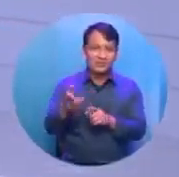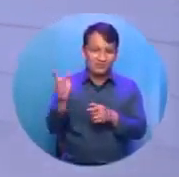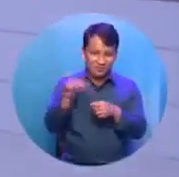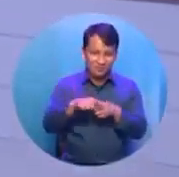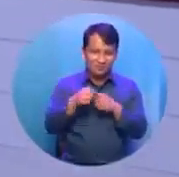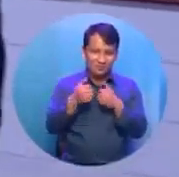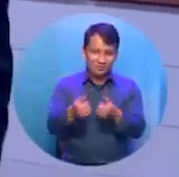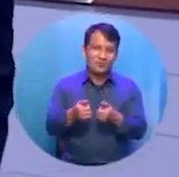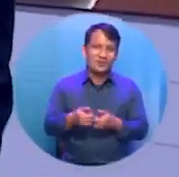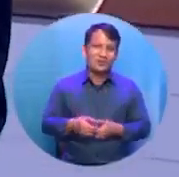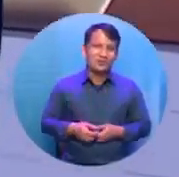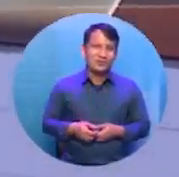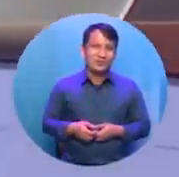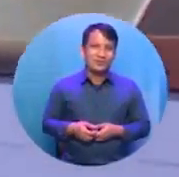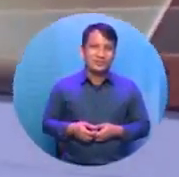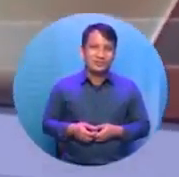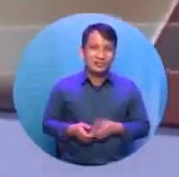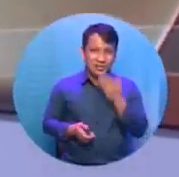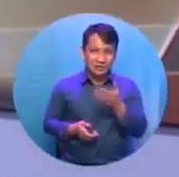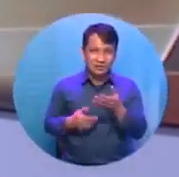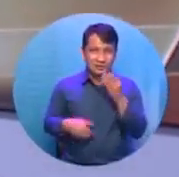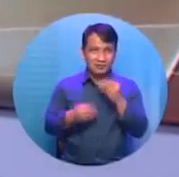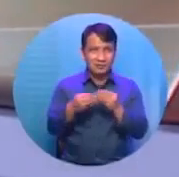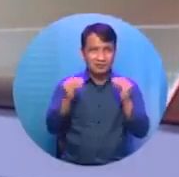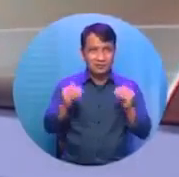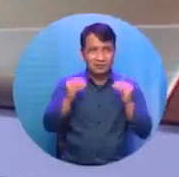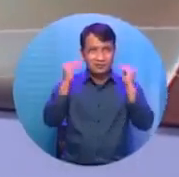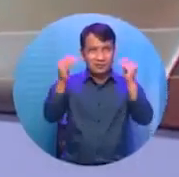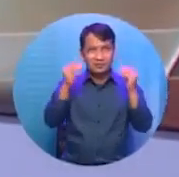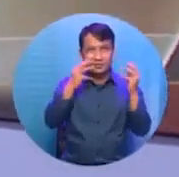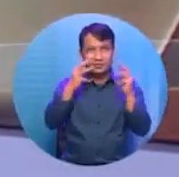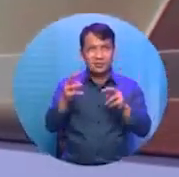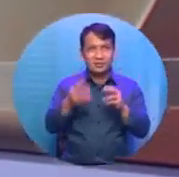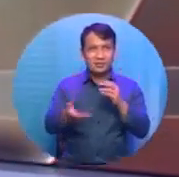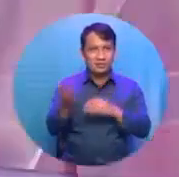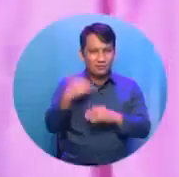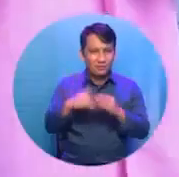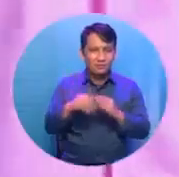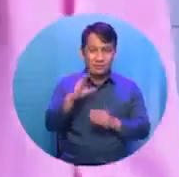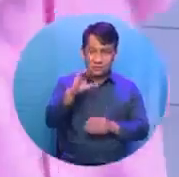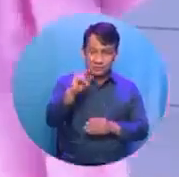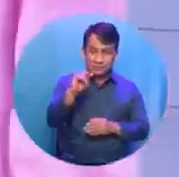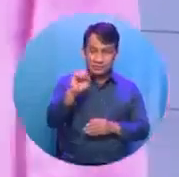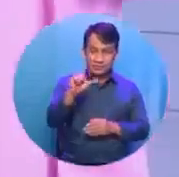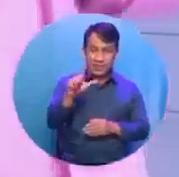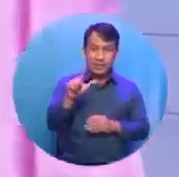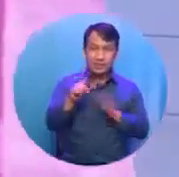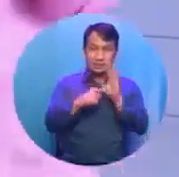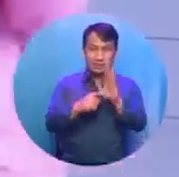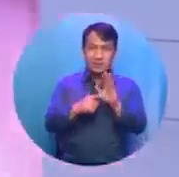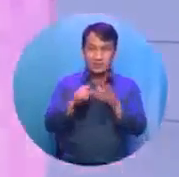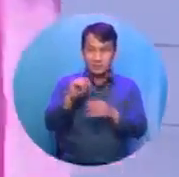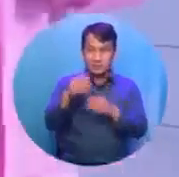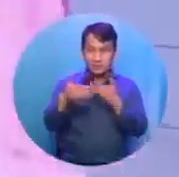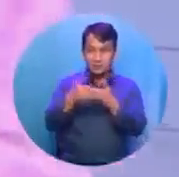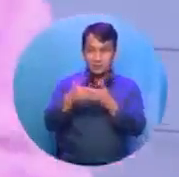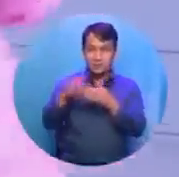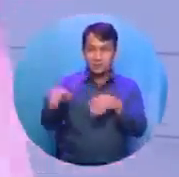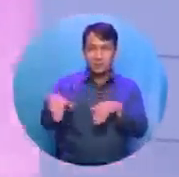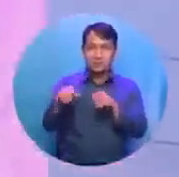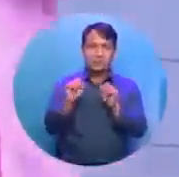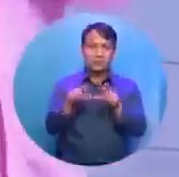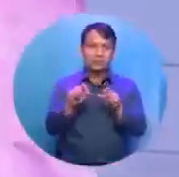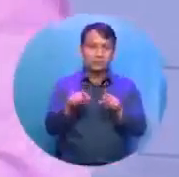Ayun. Gusto mo rin bang i-level up ang inyong viewing experience, kumuha na ng Signal prepaid HD box sa pinakamalapit na Signal